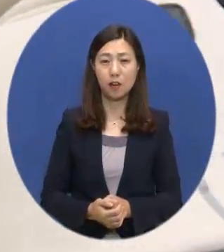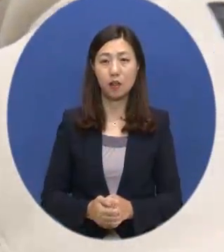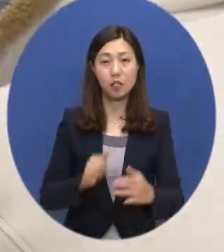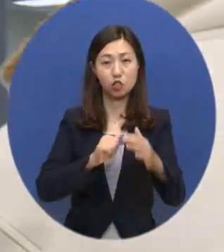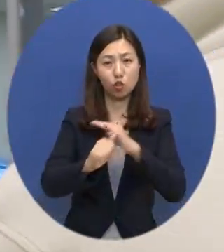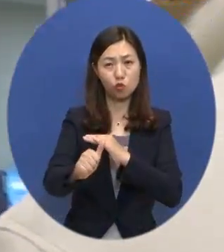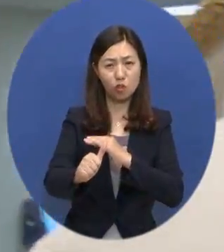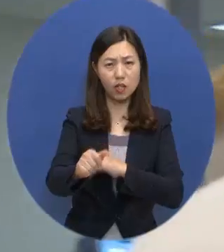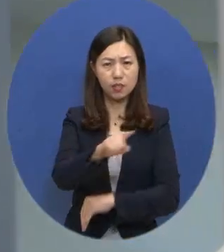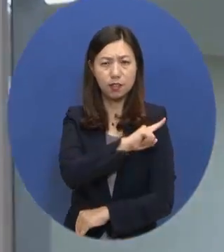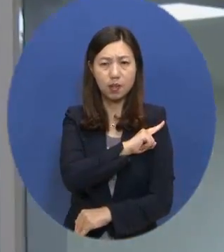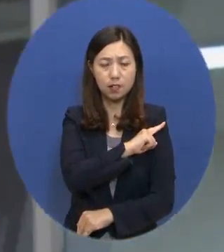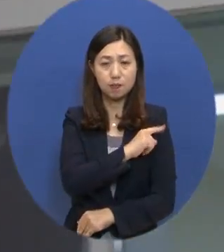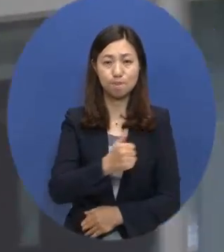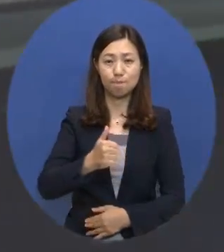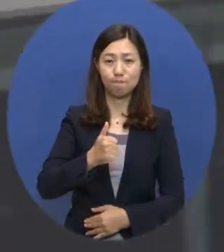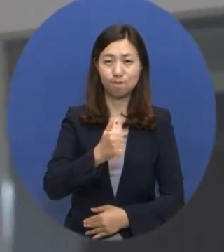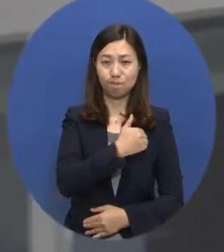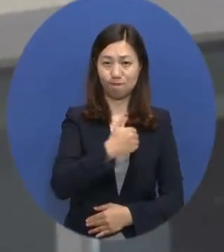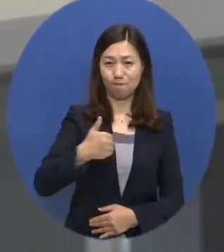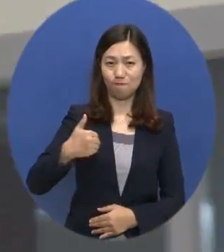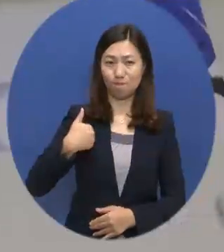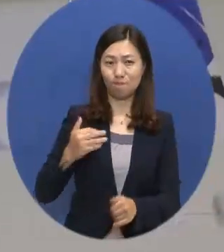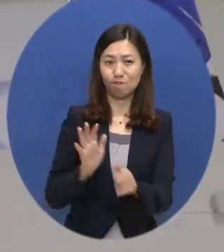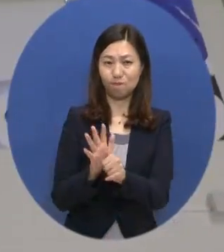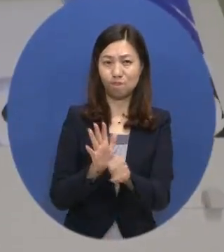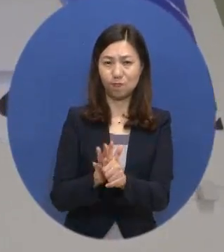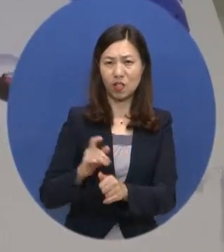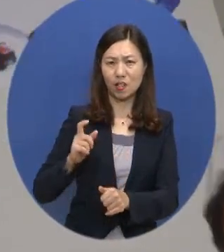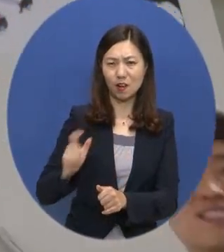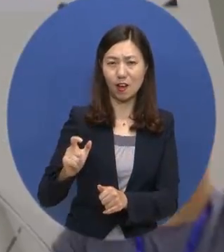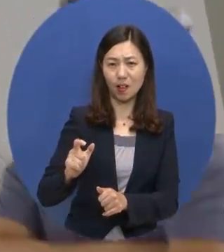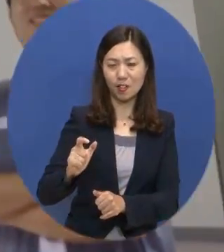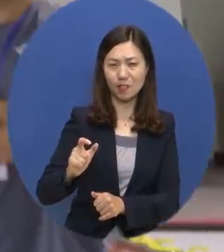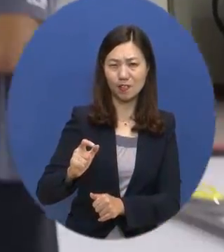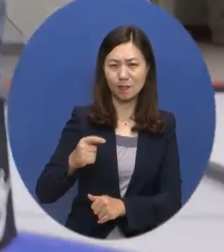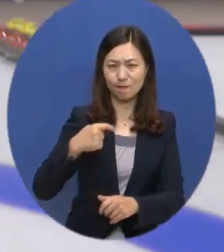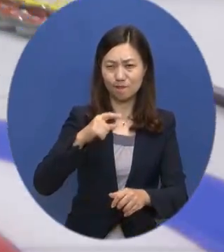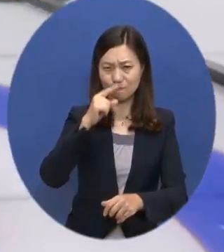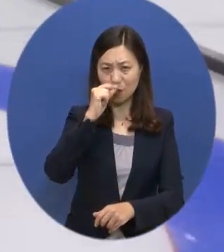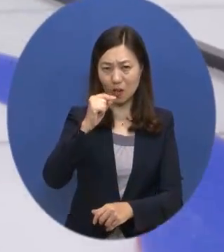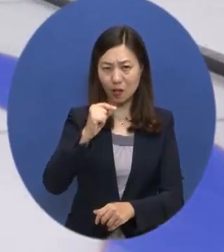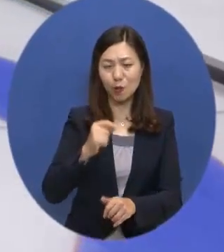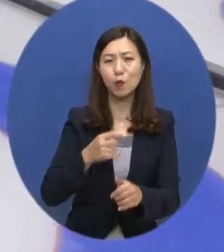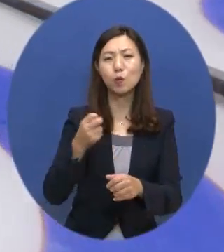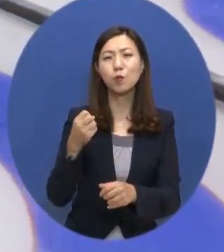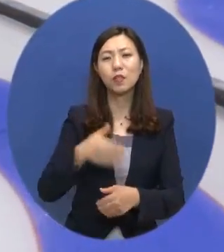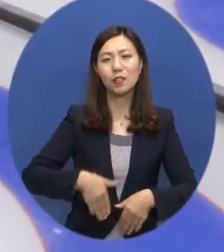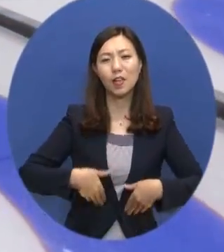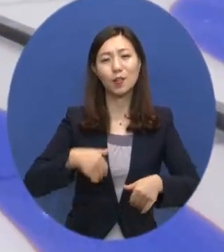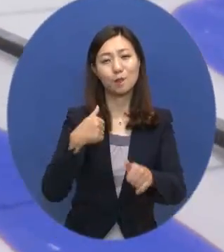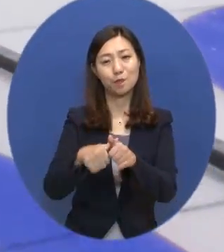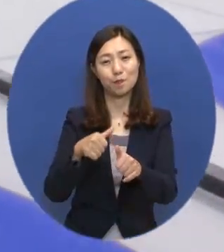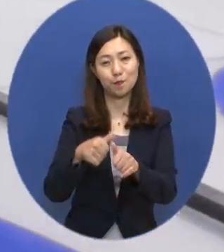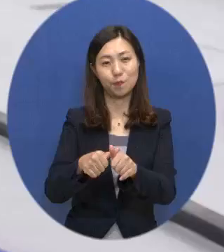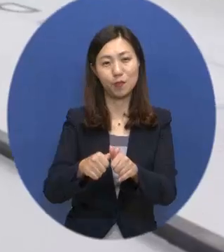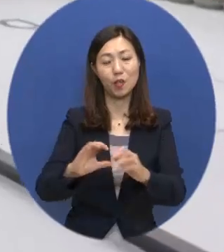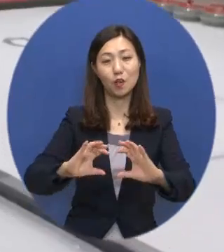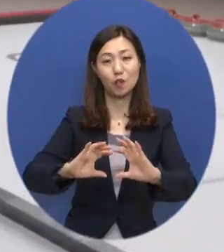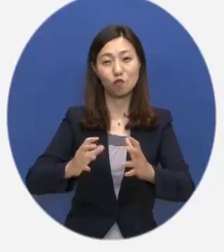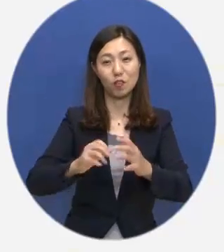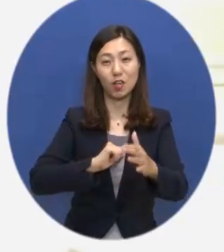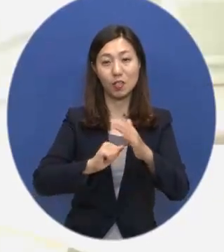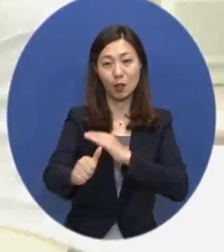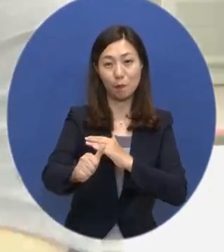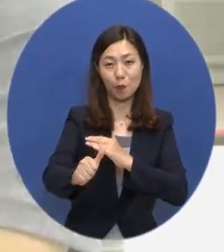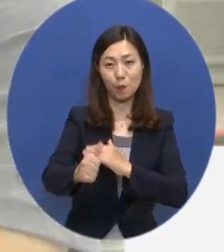선수들의 가장 듬직한 버팀목, 강한 카리스마와 따뜻한 조언으로 팀을 이끄는 휠체어 컬링 국가대표팀의